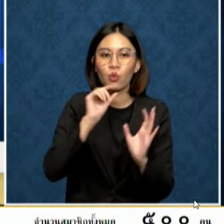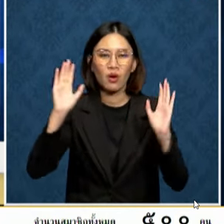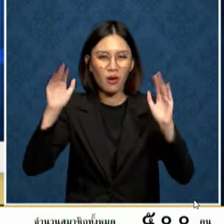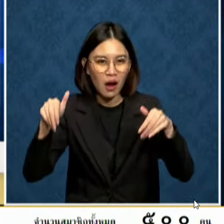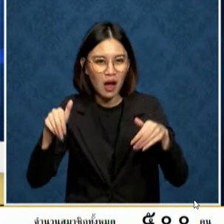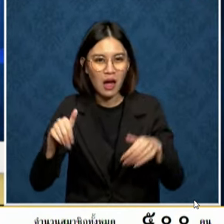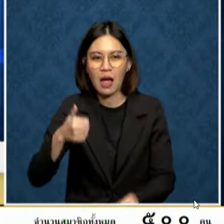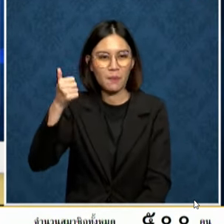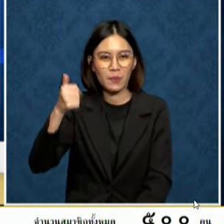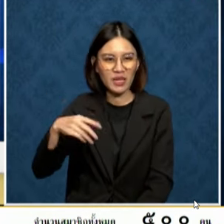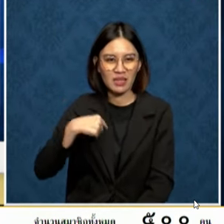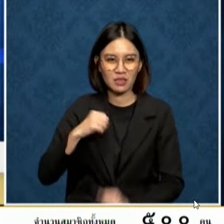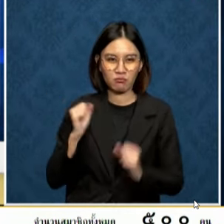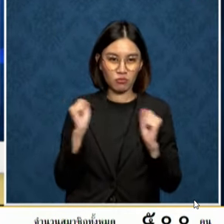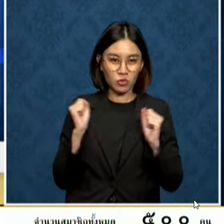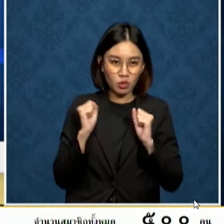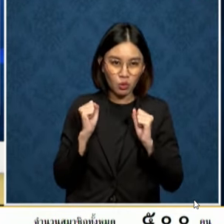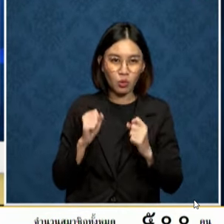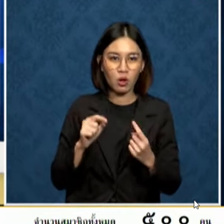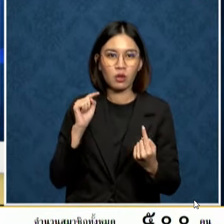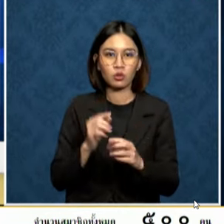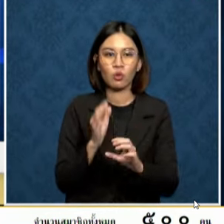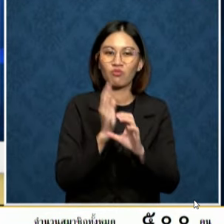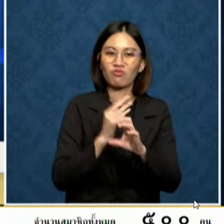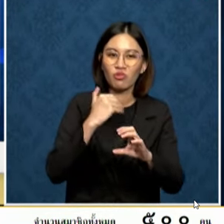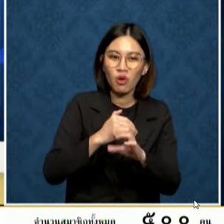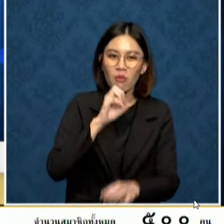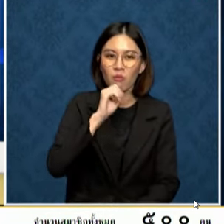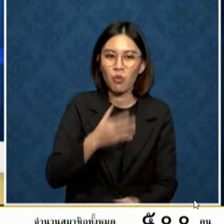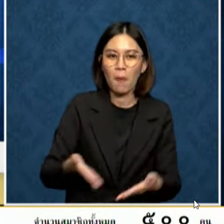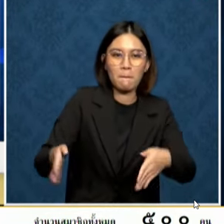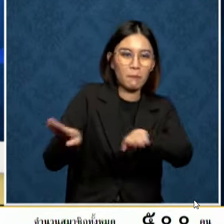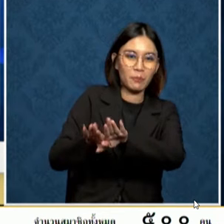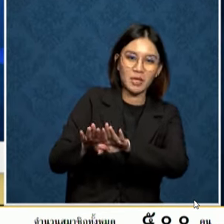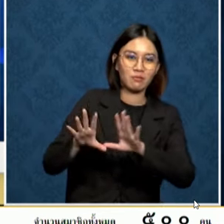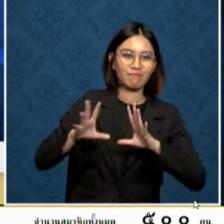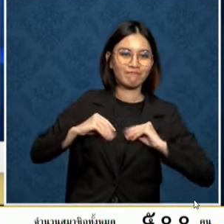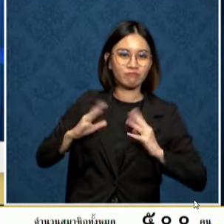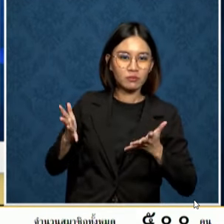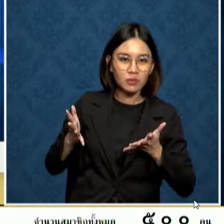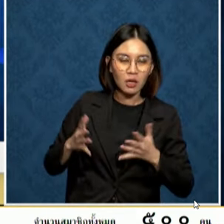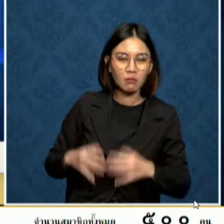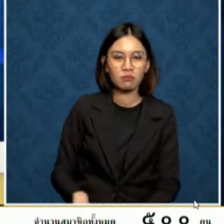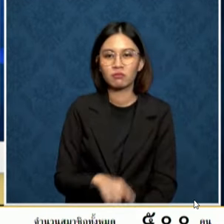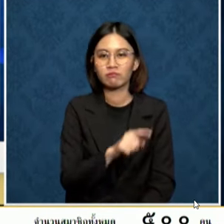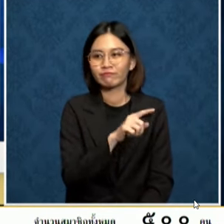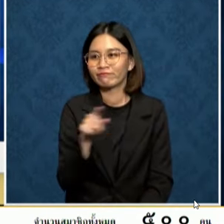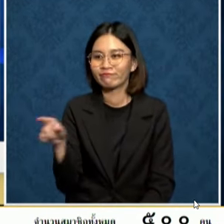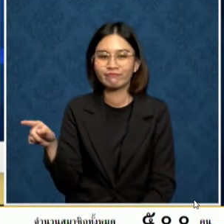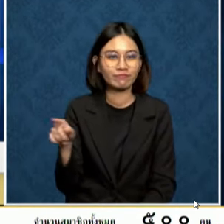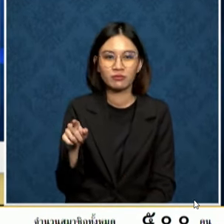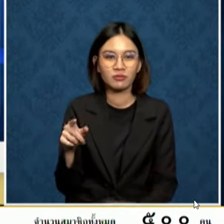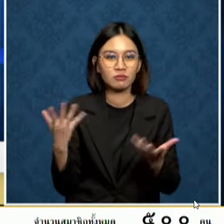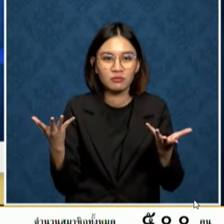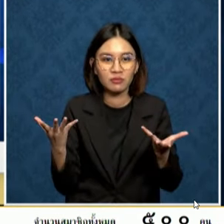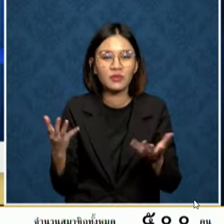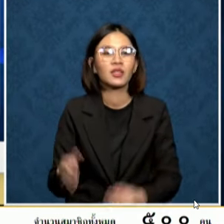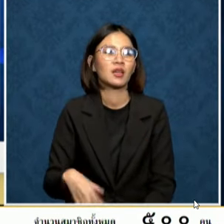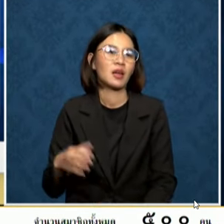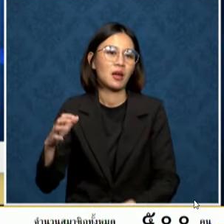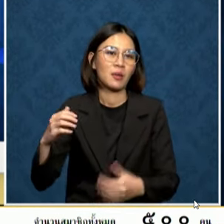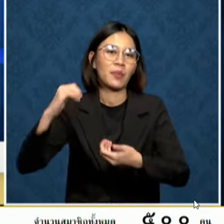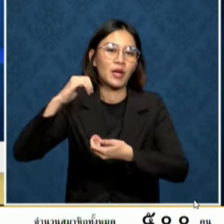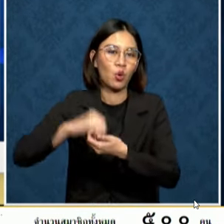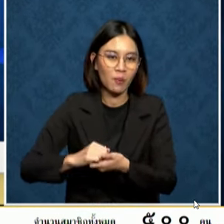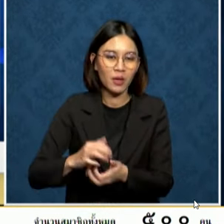อกวไม่ได้ฉักลัว ไปหาอ้มสน อ้มสิน บอกวปิดประตูไม่รับแล้วจะไปไหน หไ้หันขวาไม่เจอมมทอกสอสัเลย